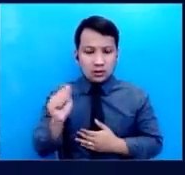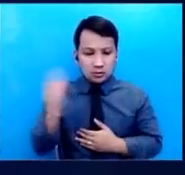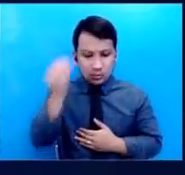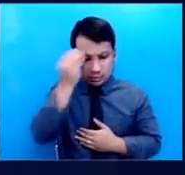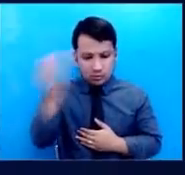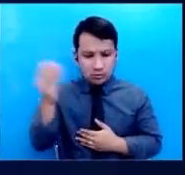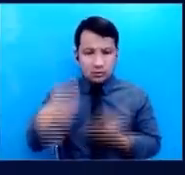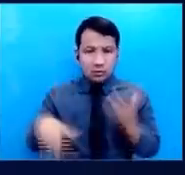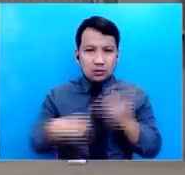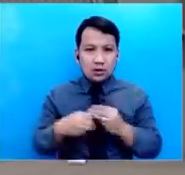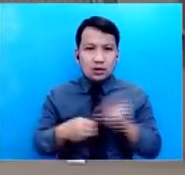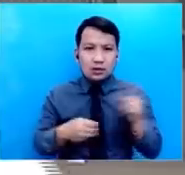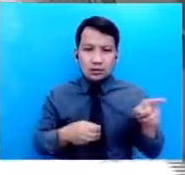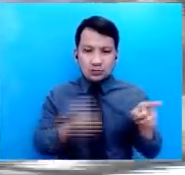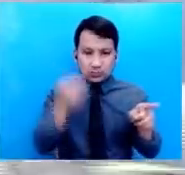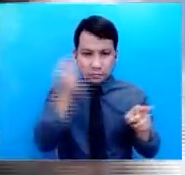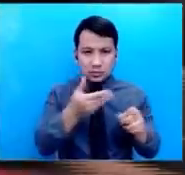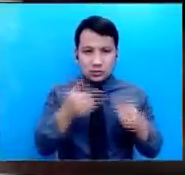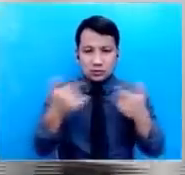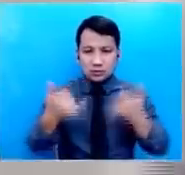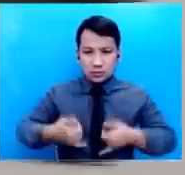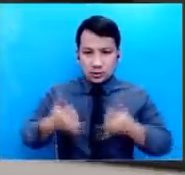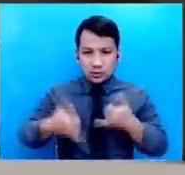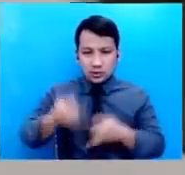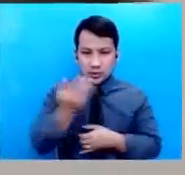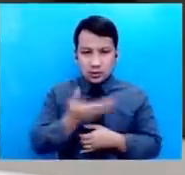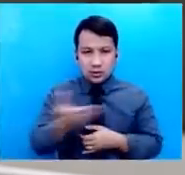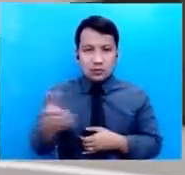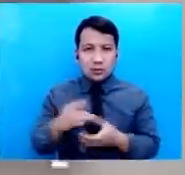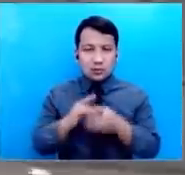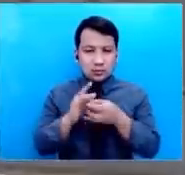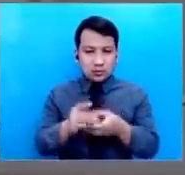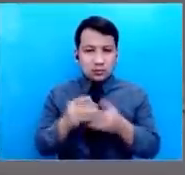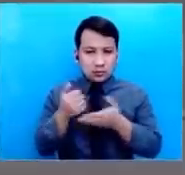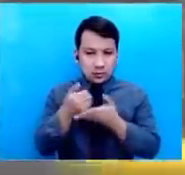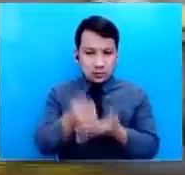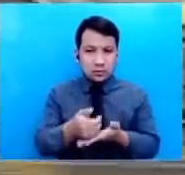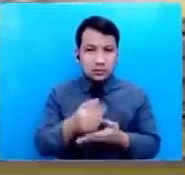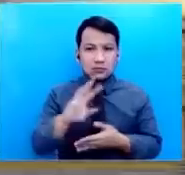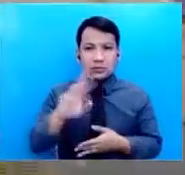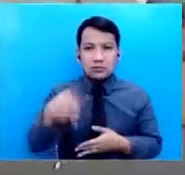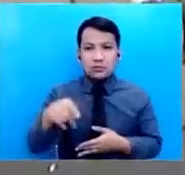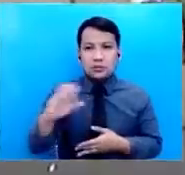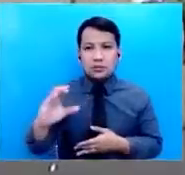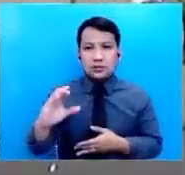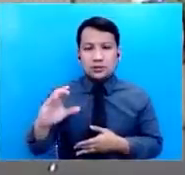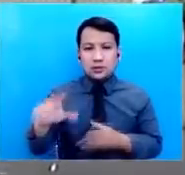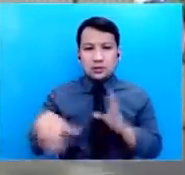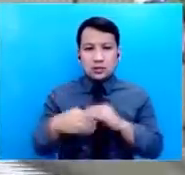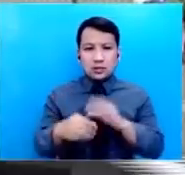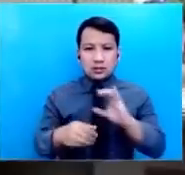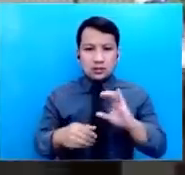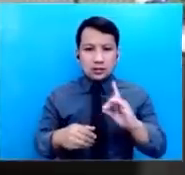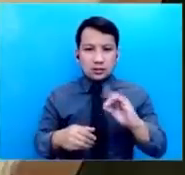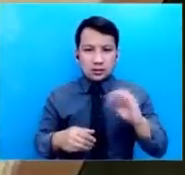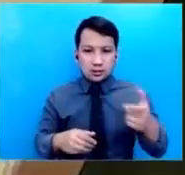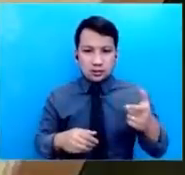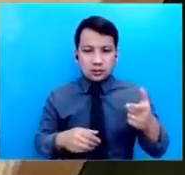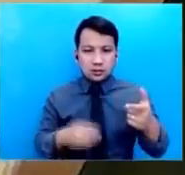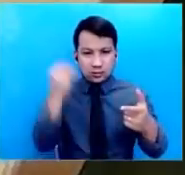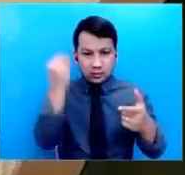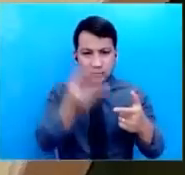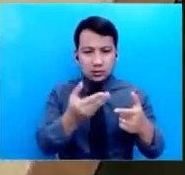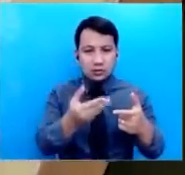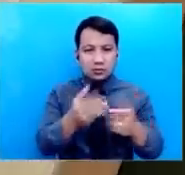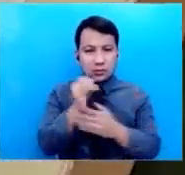sa online gaming. Nakipagtulungan naman daw ang WPC Pitmaster sa CIDG. Nagbigay na rin daw sila ng